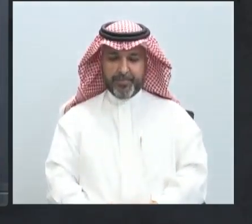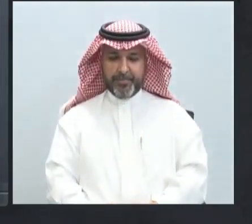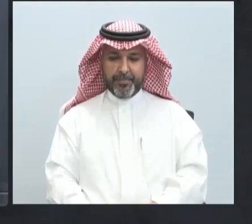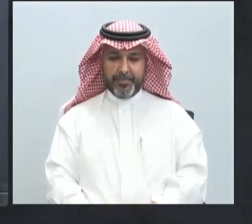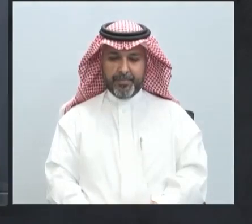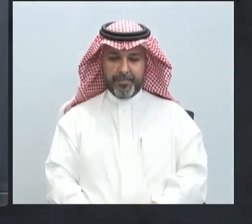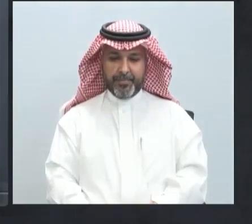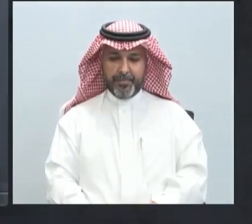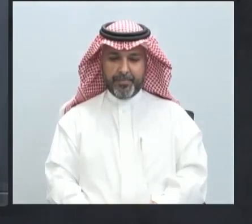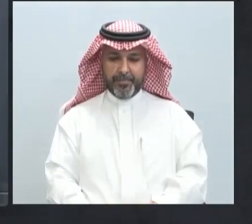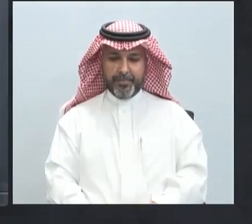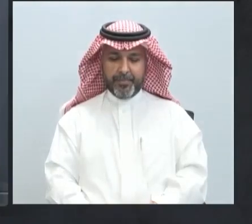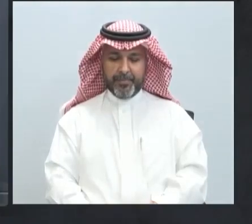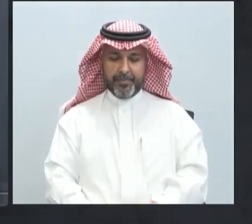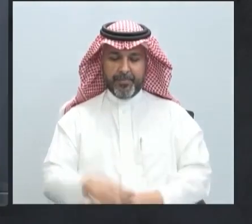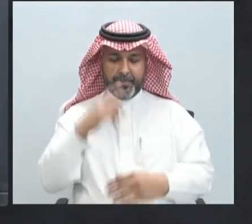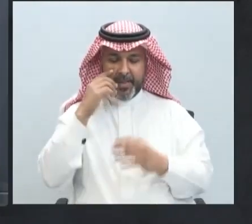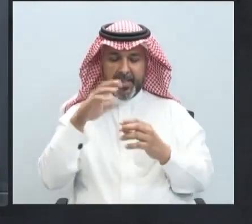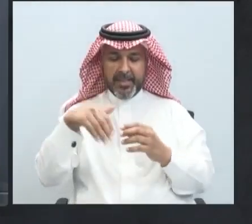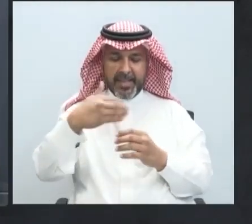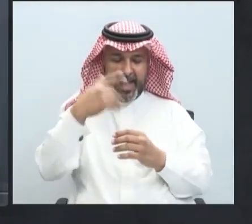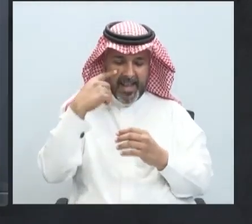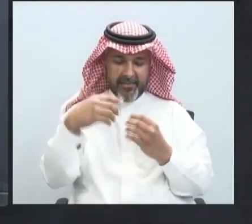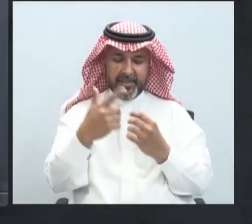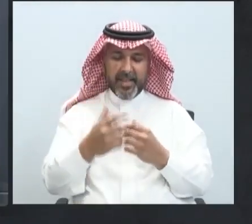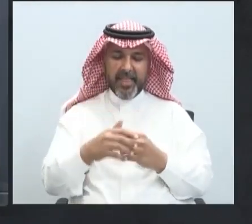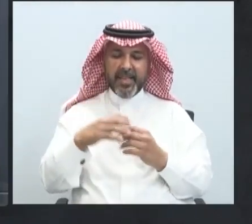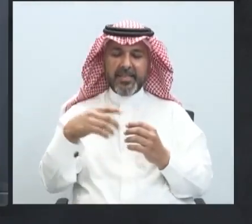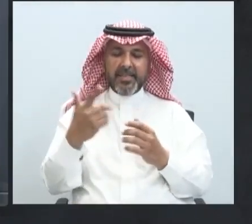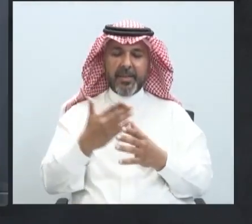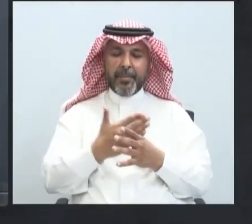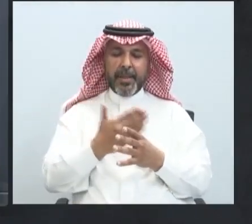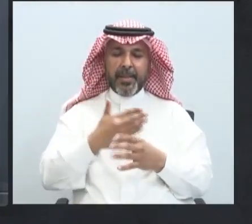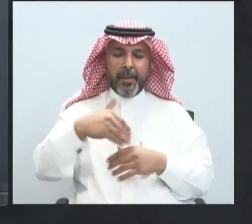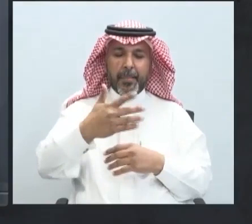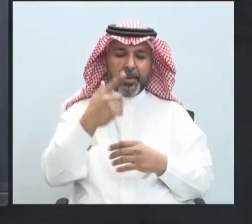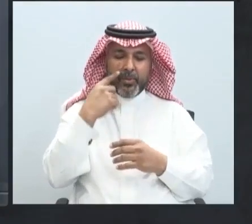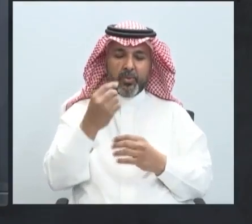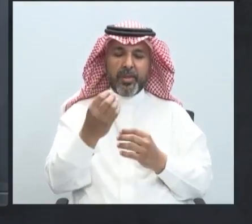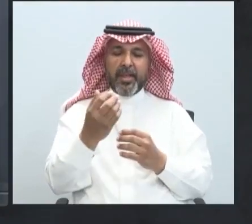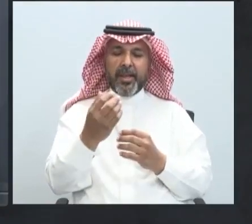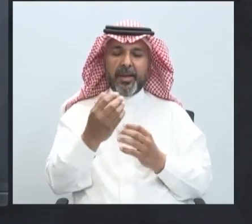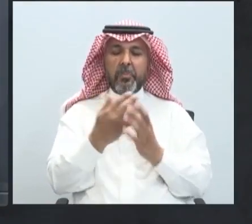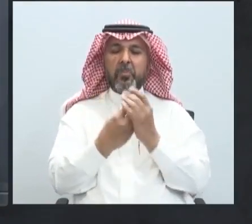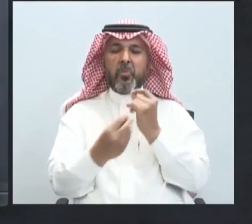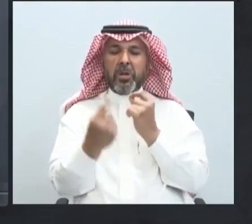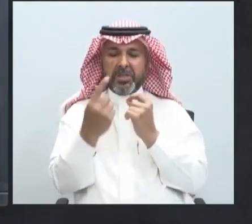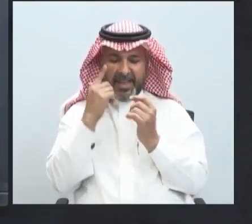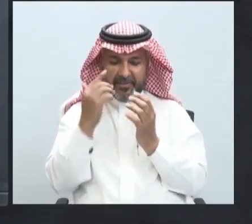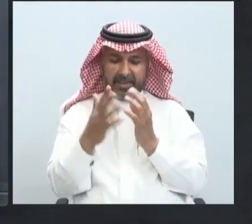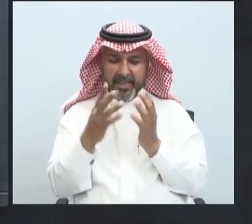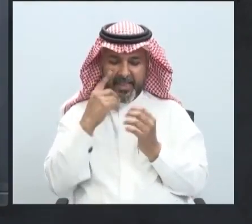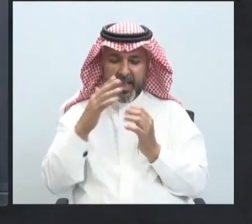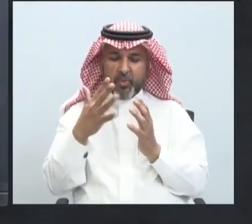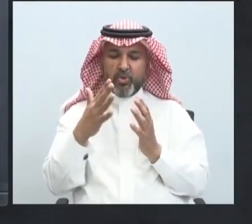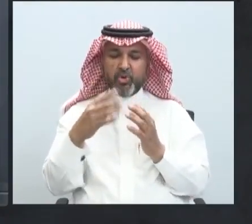عمليه العبور عمليه انتقال الجينات سوف تعطي فرصه لانتاج افراد جديده سوف تعطي فرصه لانتقال او ظهور